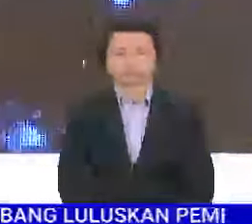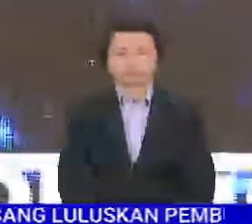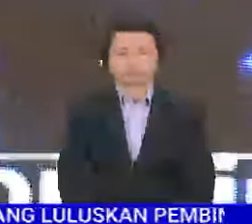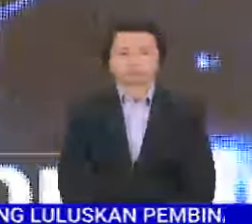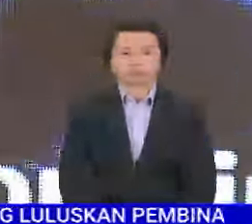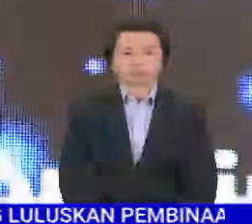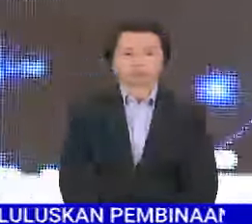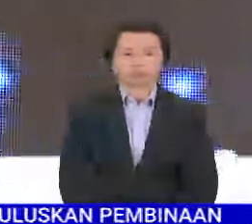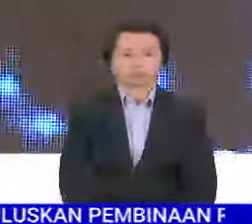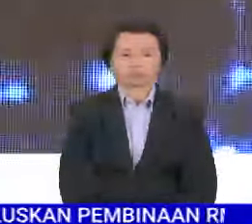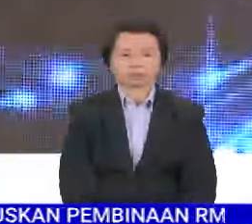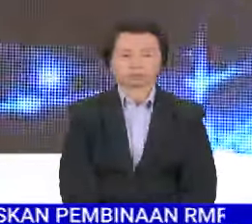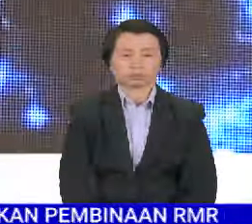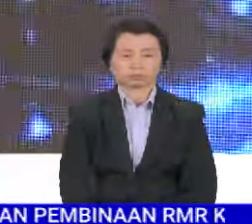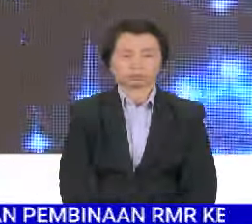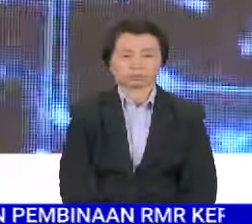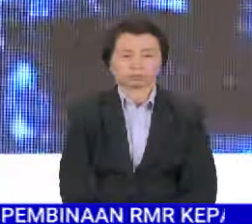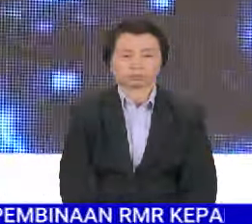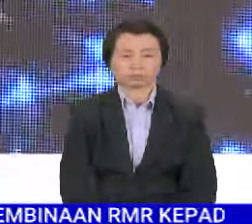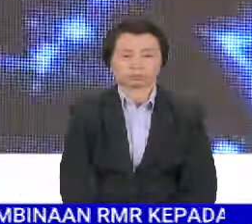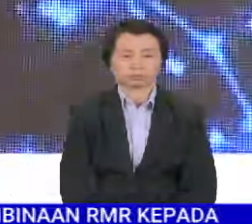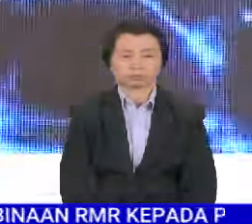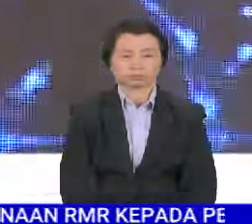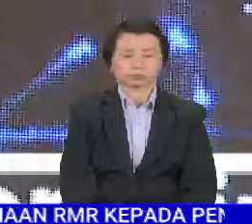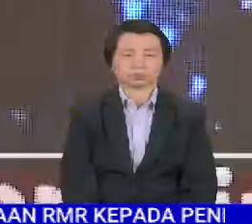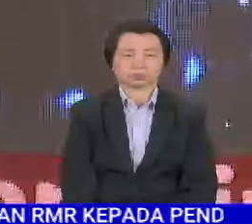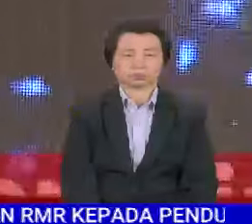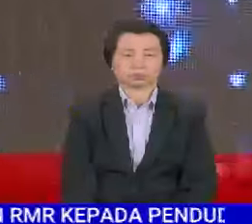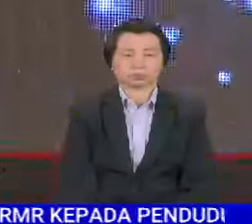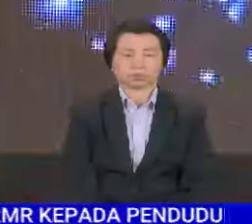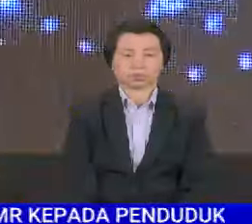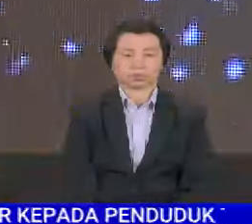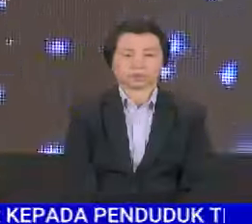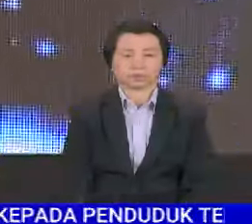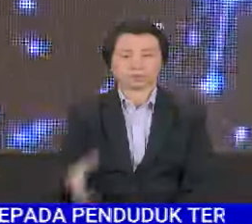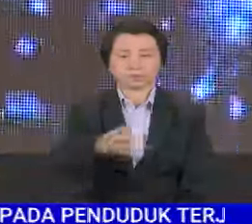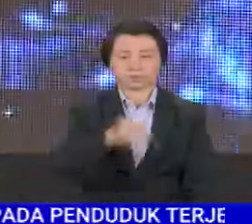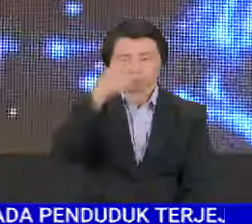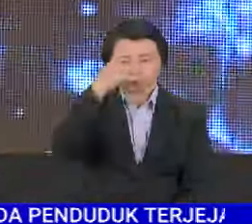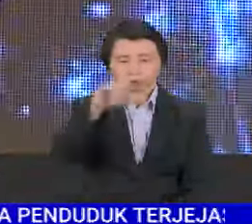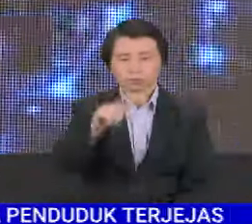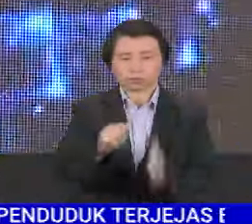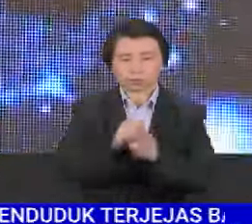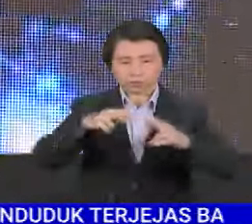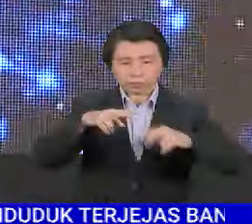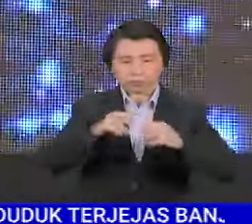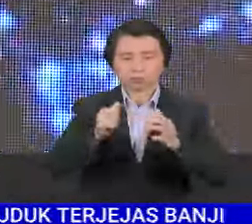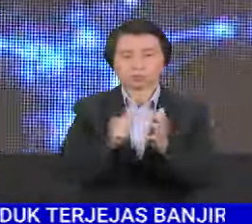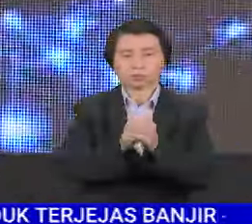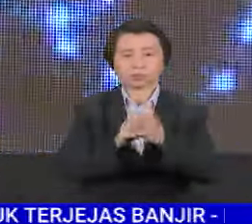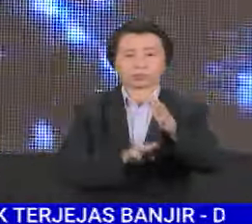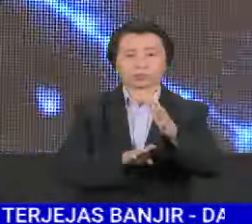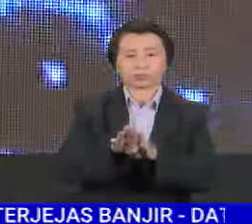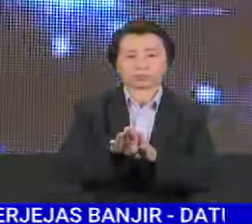We will expand the R&D department with valuable talents from industries and procure materials and parts